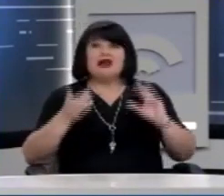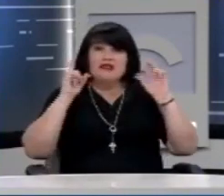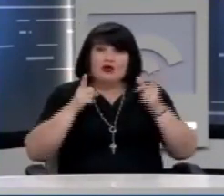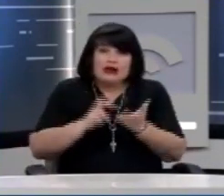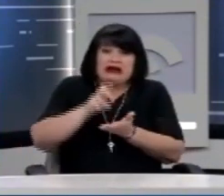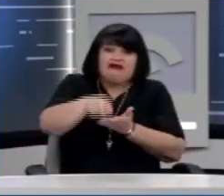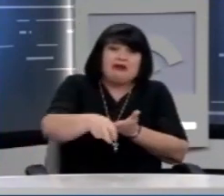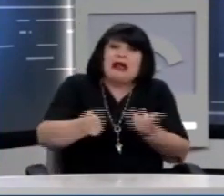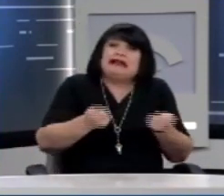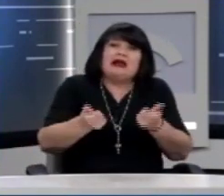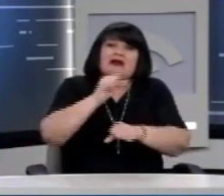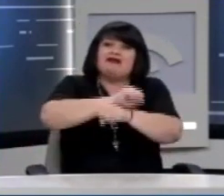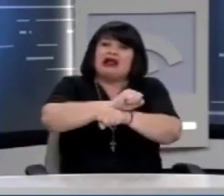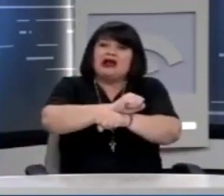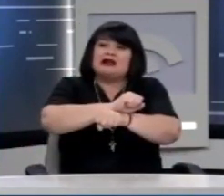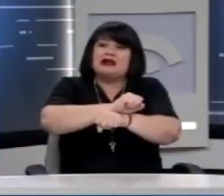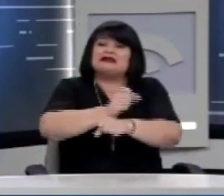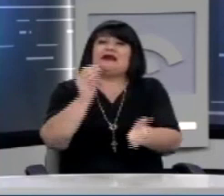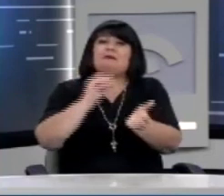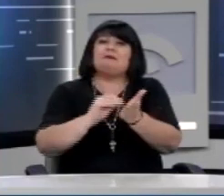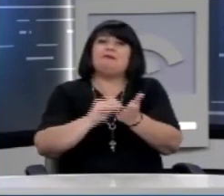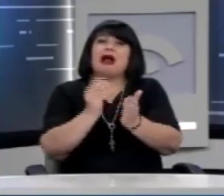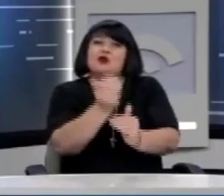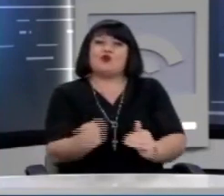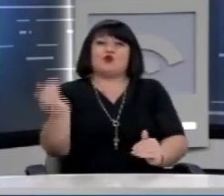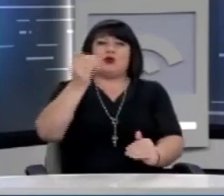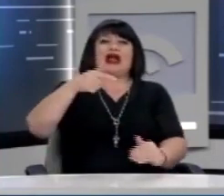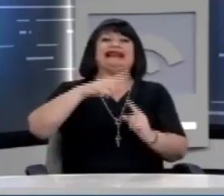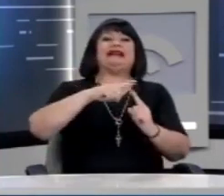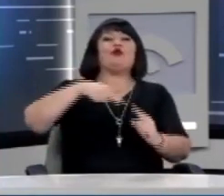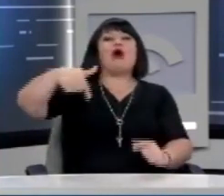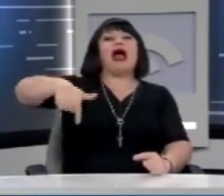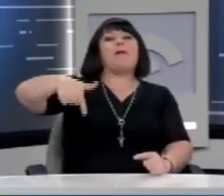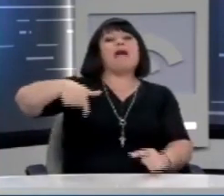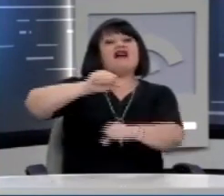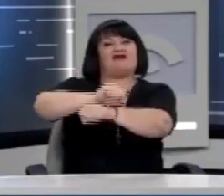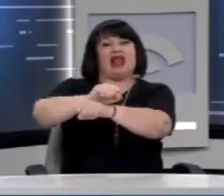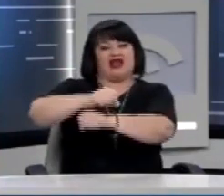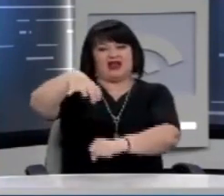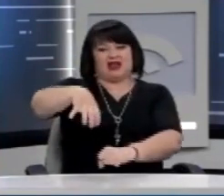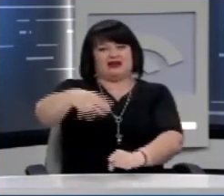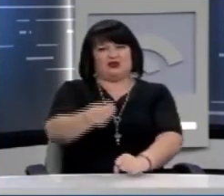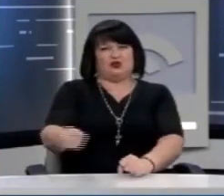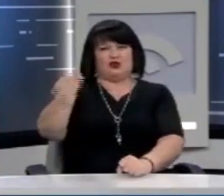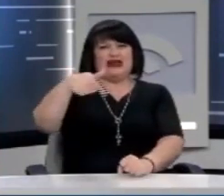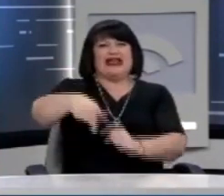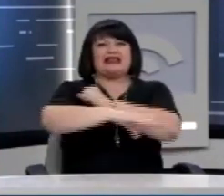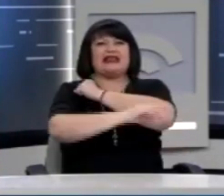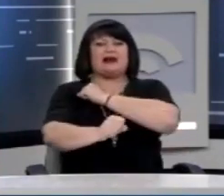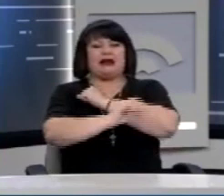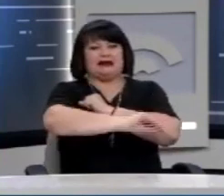ένα βήμα παραπέρα στην επαναφορά των φυλακών υψίστης ασφαλείας τύπου Γ, στη μεταφορά της Γενικής